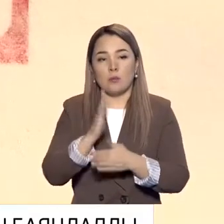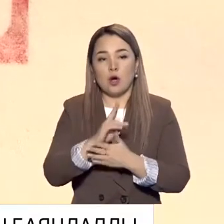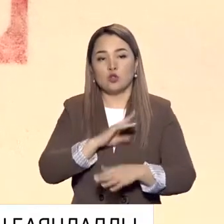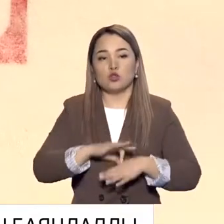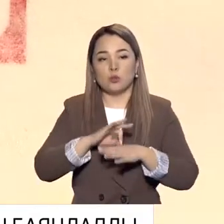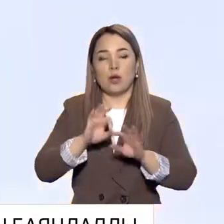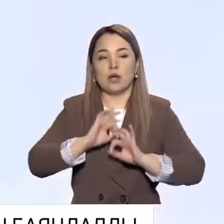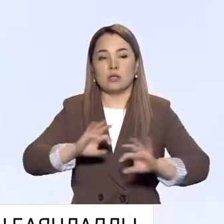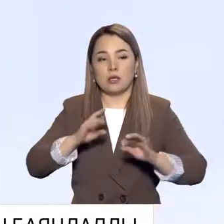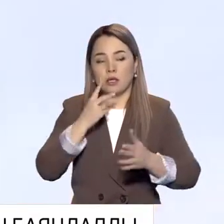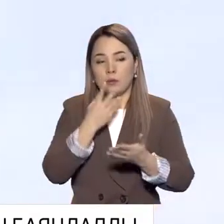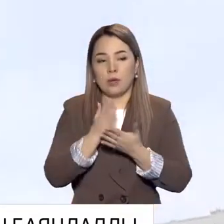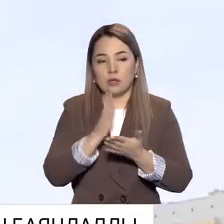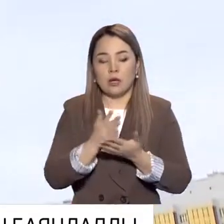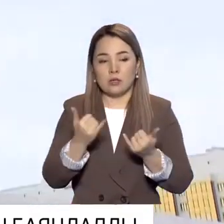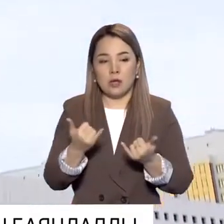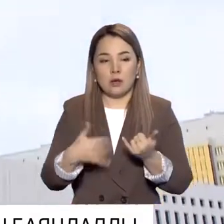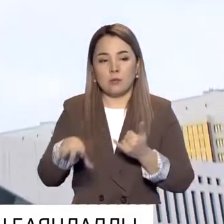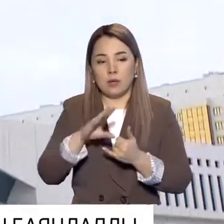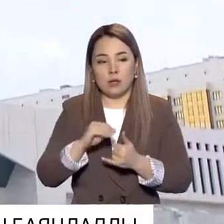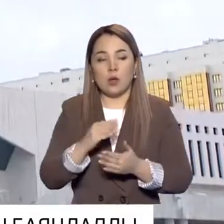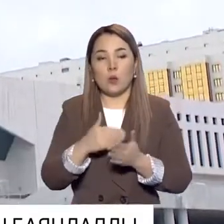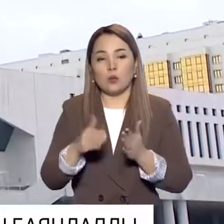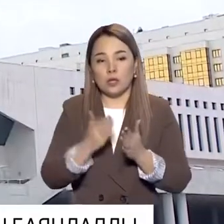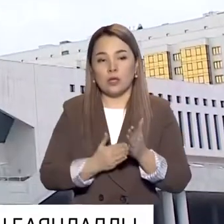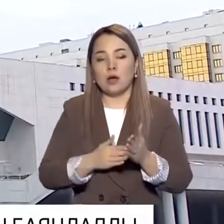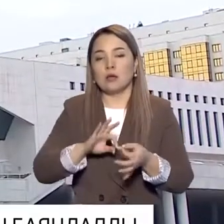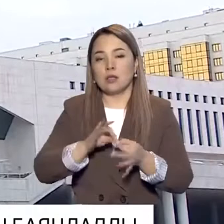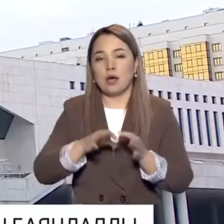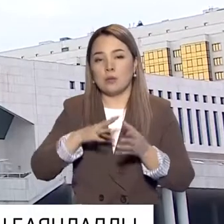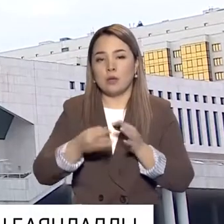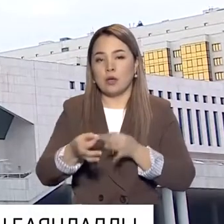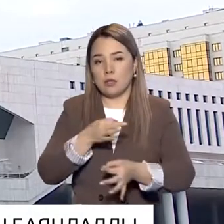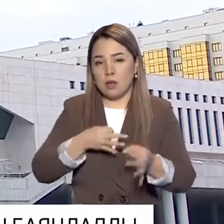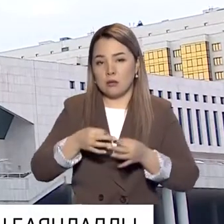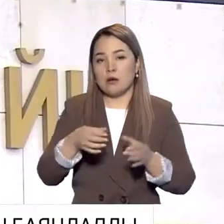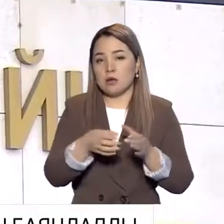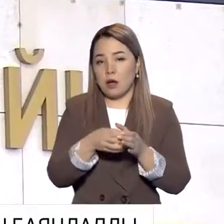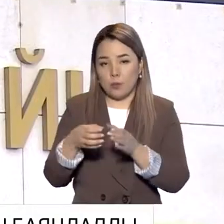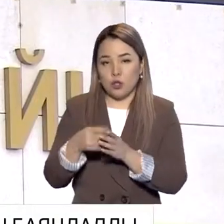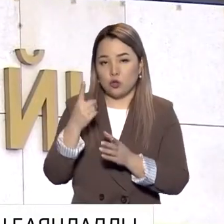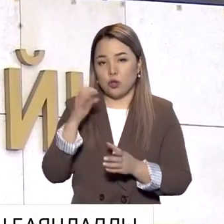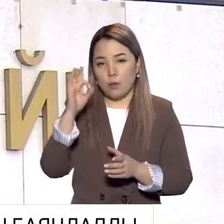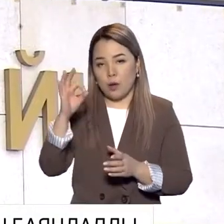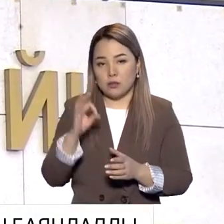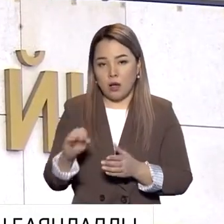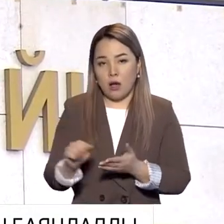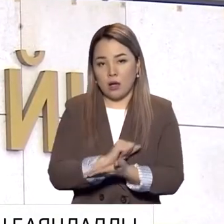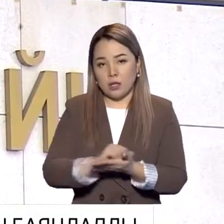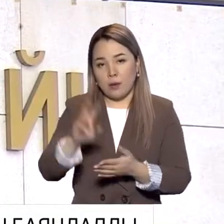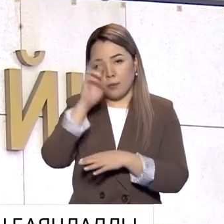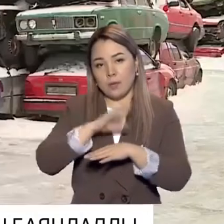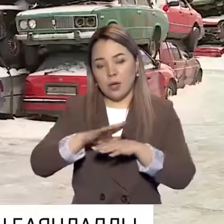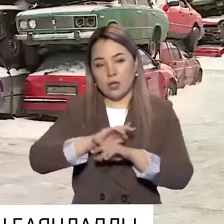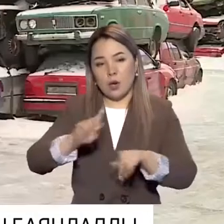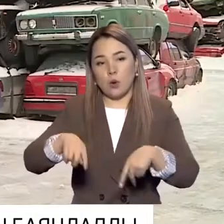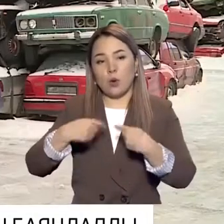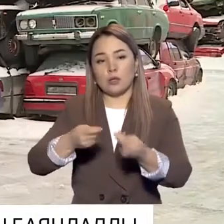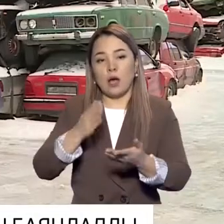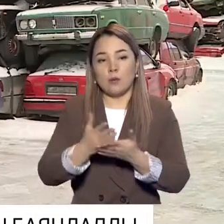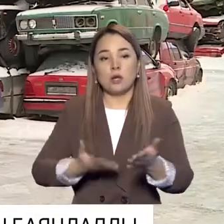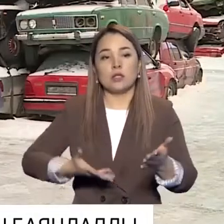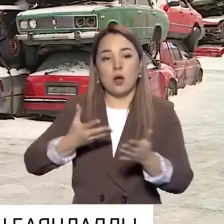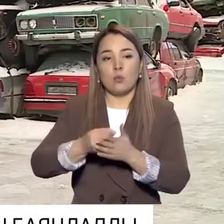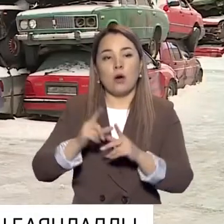баяндалды. Көгілдір отынмен бірге утилизациялық ғалым мәселесі көтерілді. Компанияның 100% акциясы мемлекетке өтті. Енді